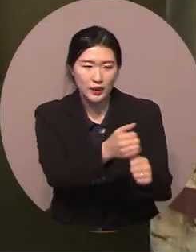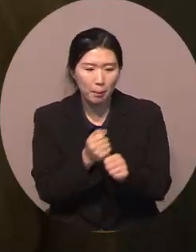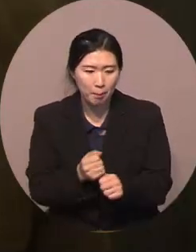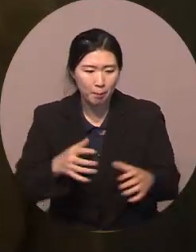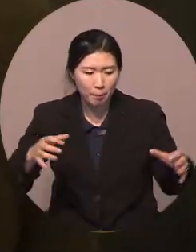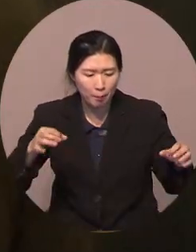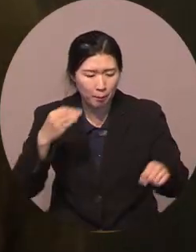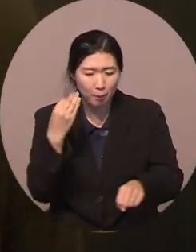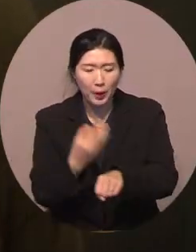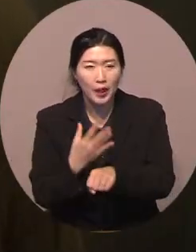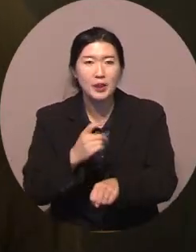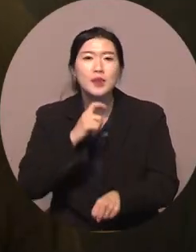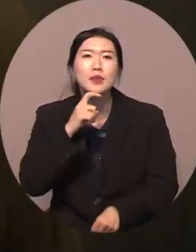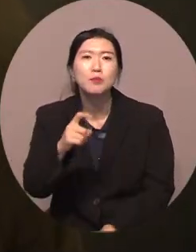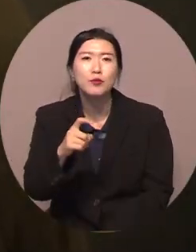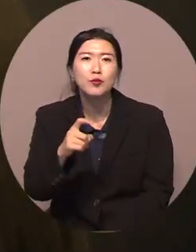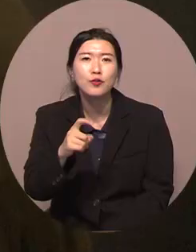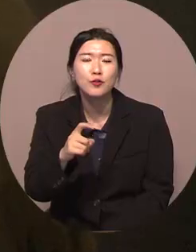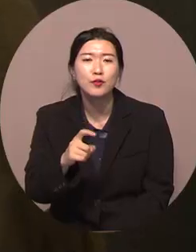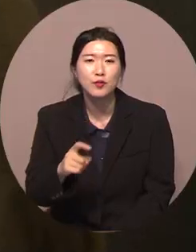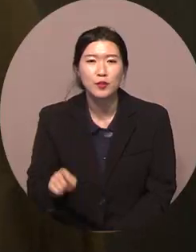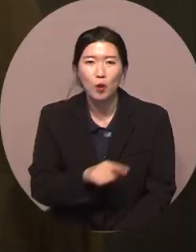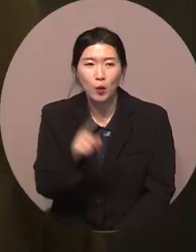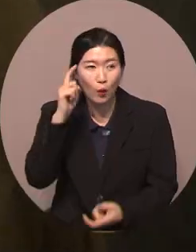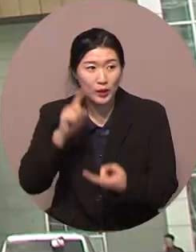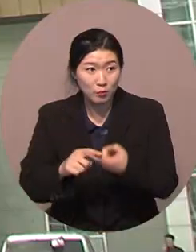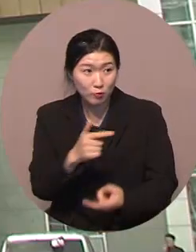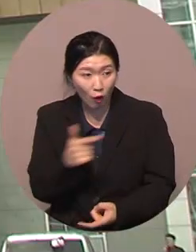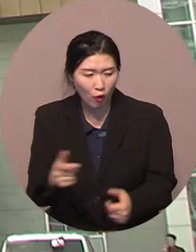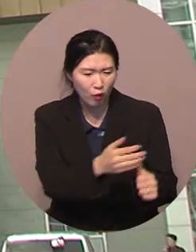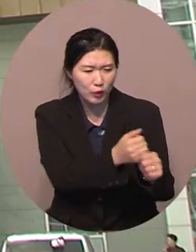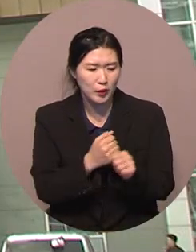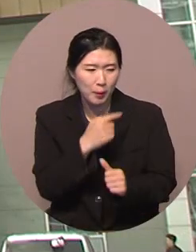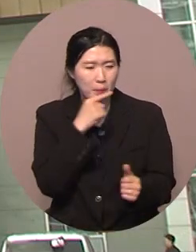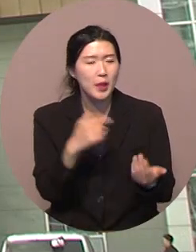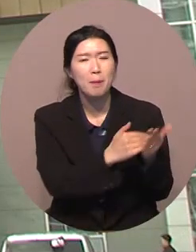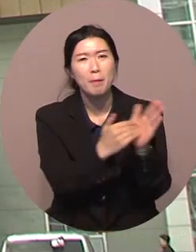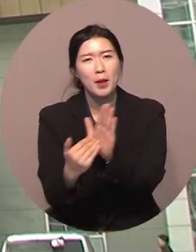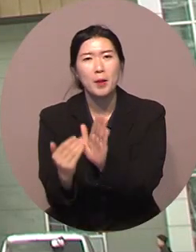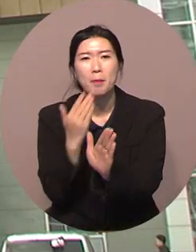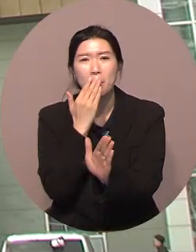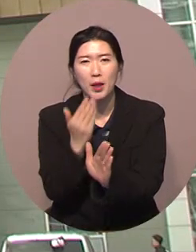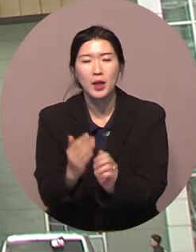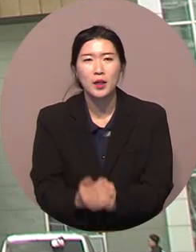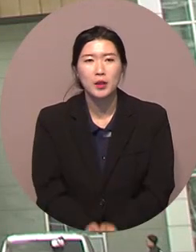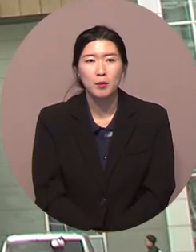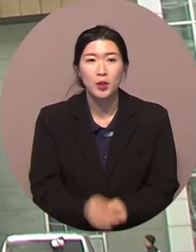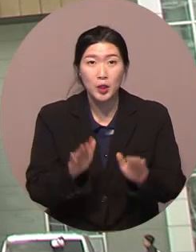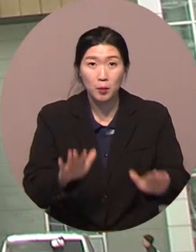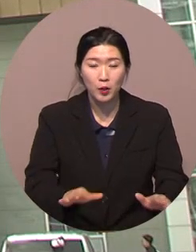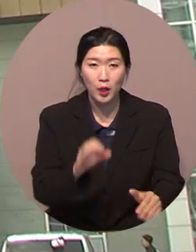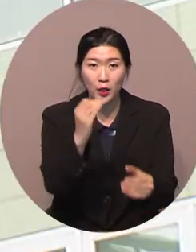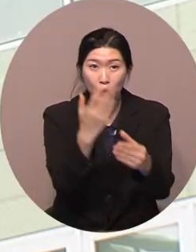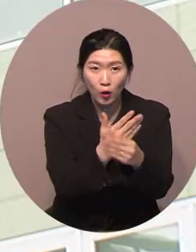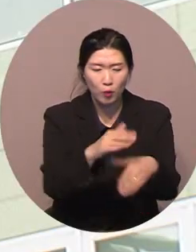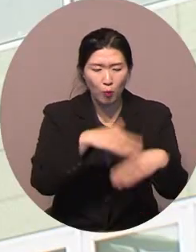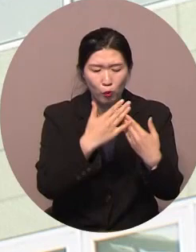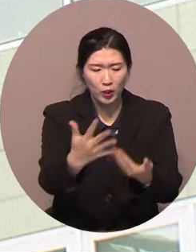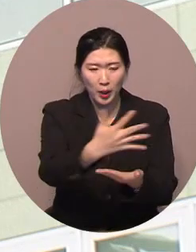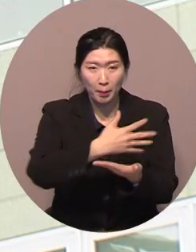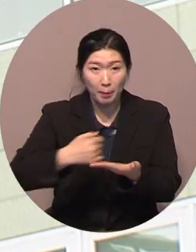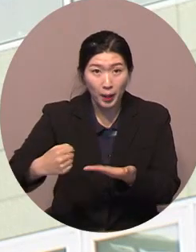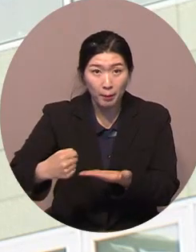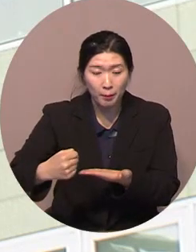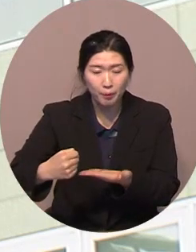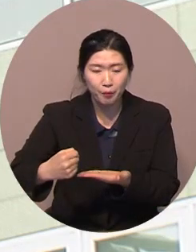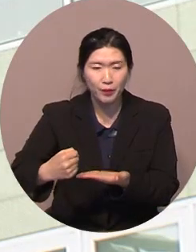남짓. 시민들의 빠른 판단이 추가 피해를 막았습니다. 경찰은 수거책으로부터 1,500만 원을 압수하고 앞서